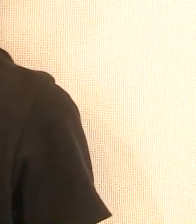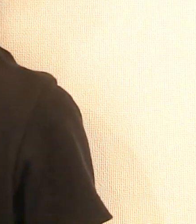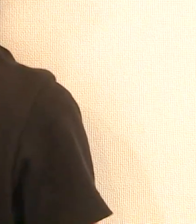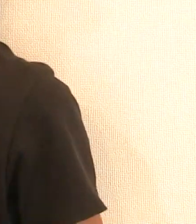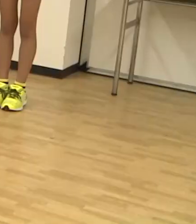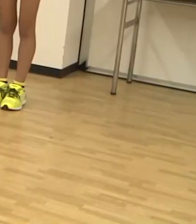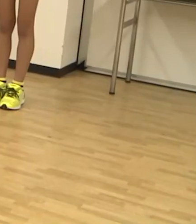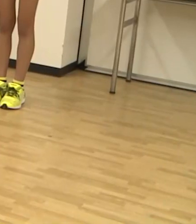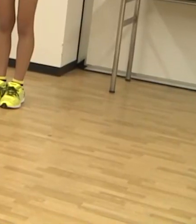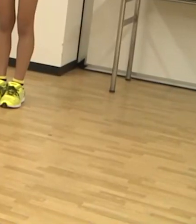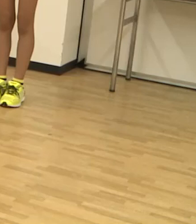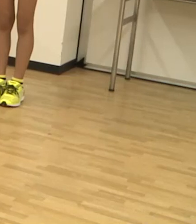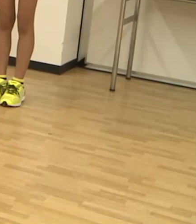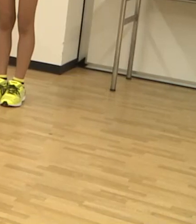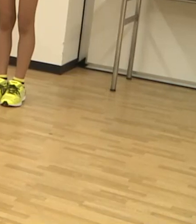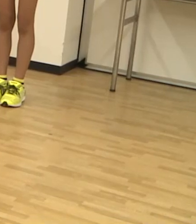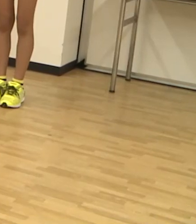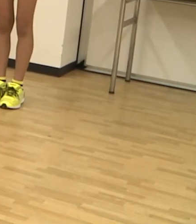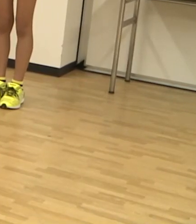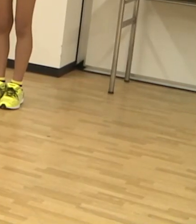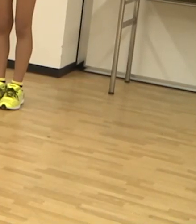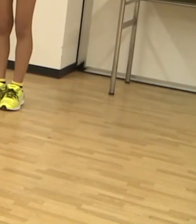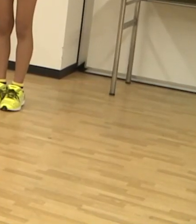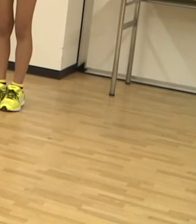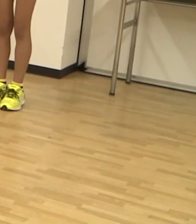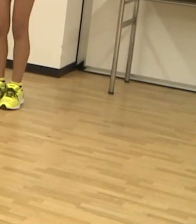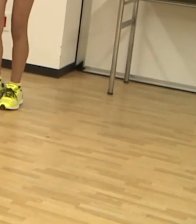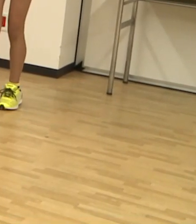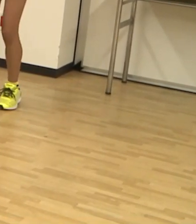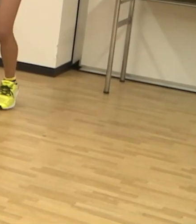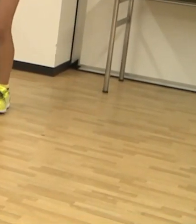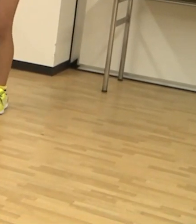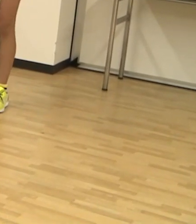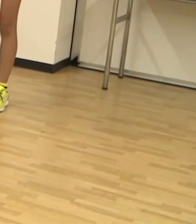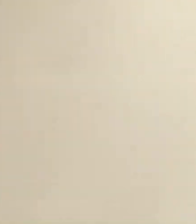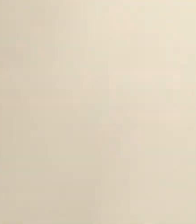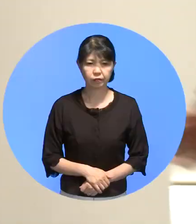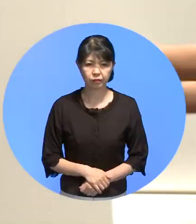もちょっ と